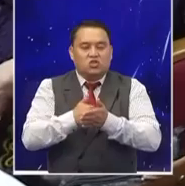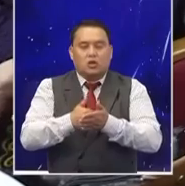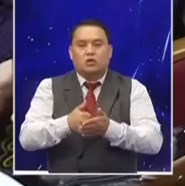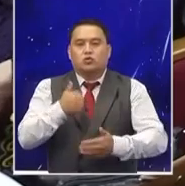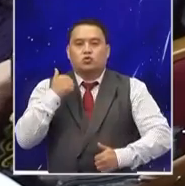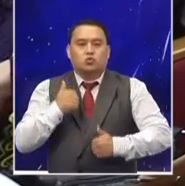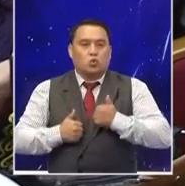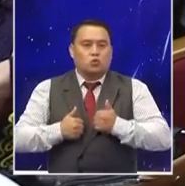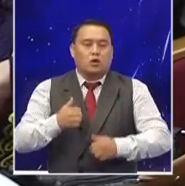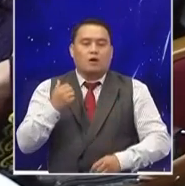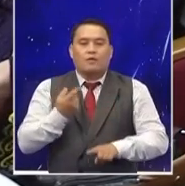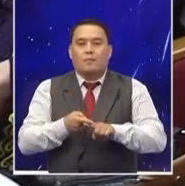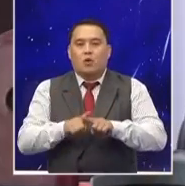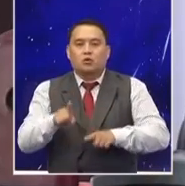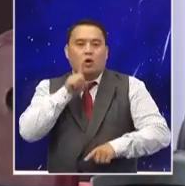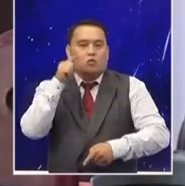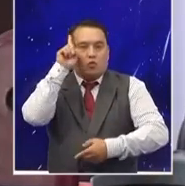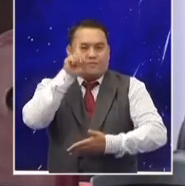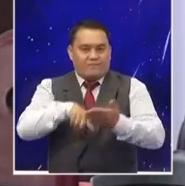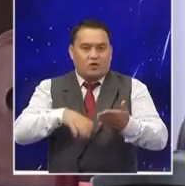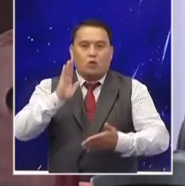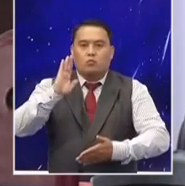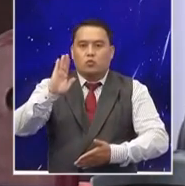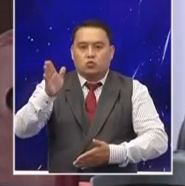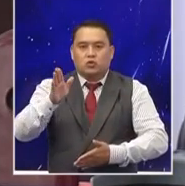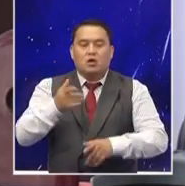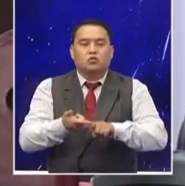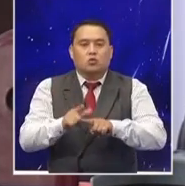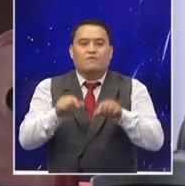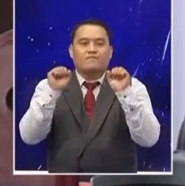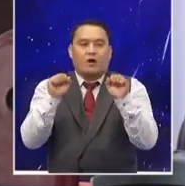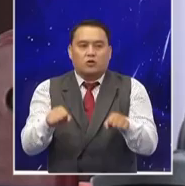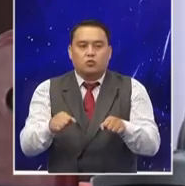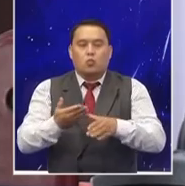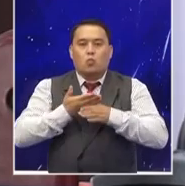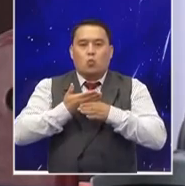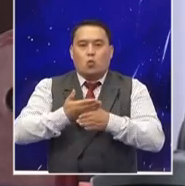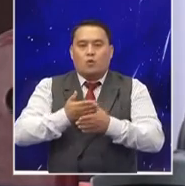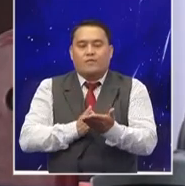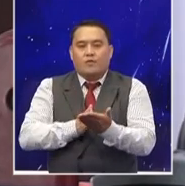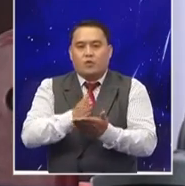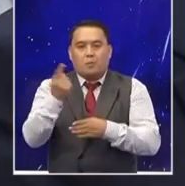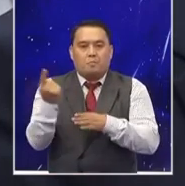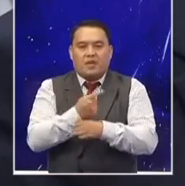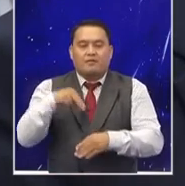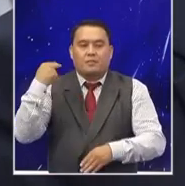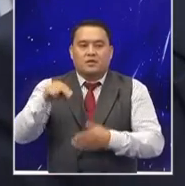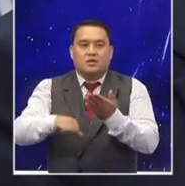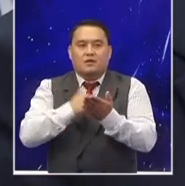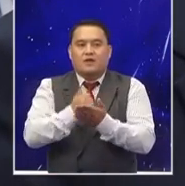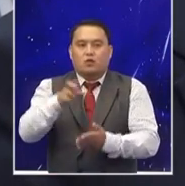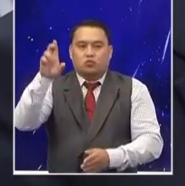чувство гордости молодое поколение уверенно смотрит в будущее все это стало возможным благодаря выверенному курсу первого президента ельпасо